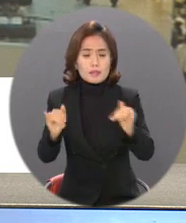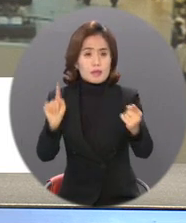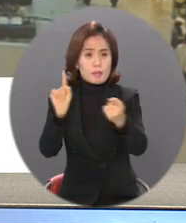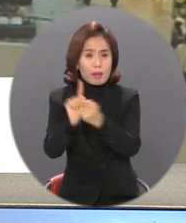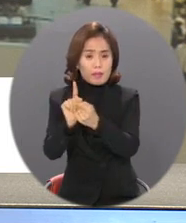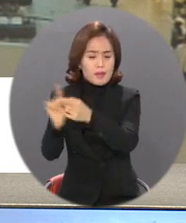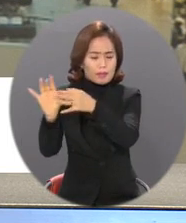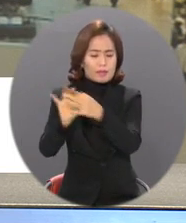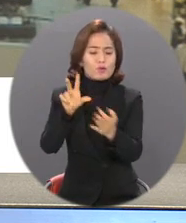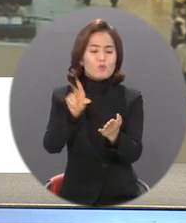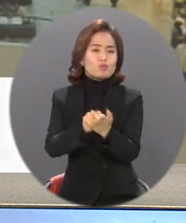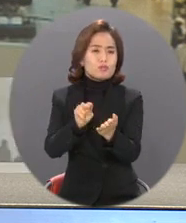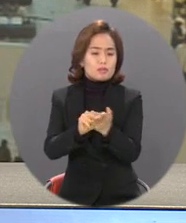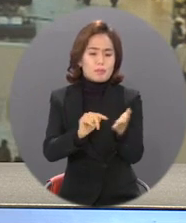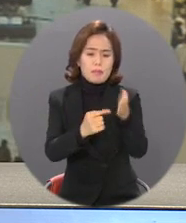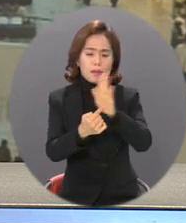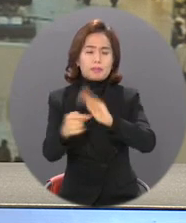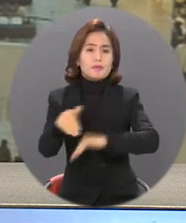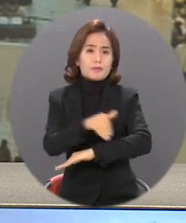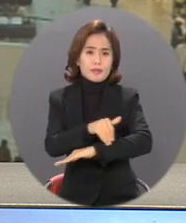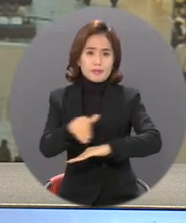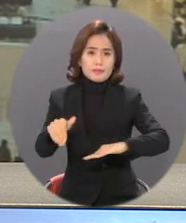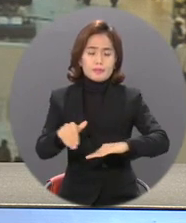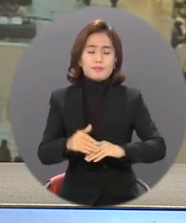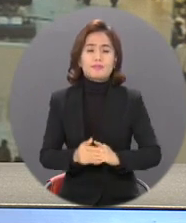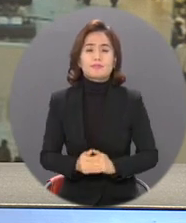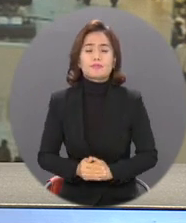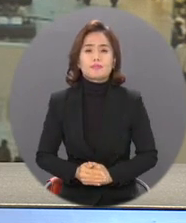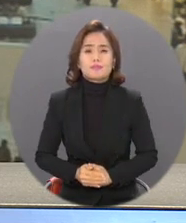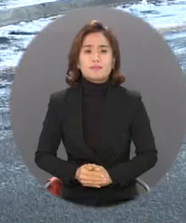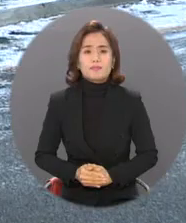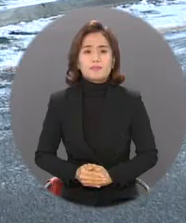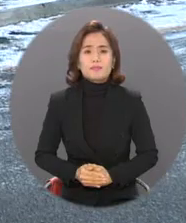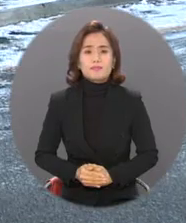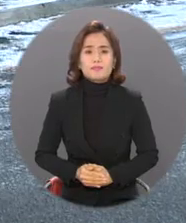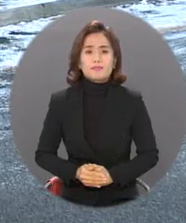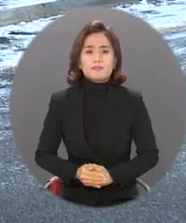이슈화를 계속 이어갈 계획입니다. 송정근 기자입니다.